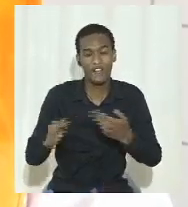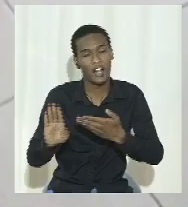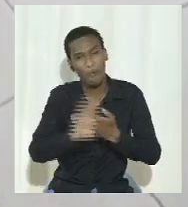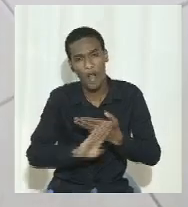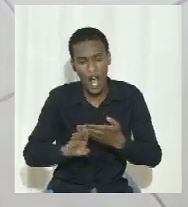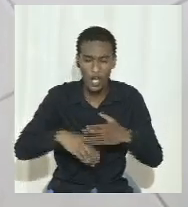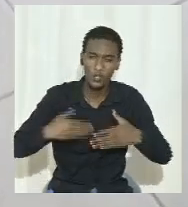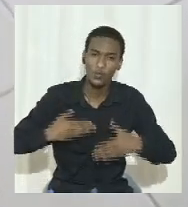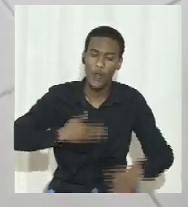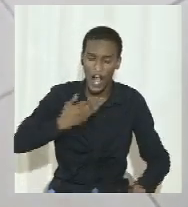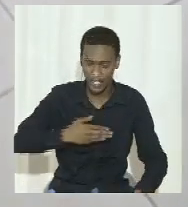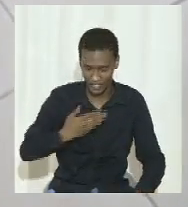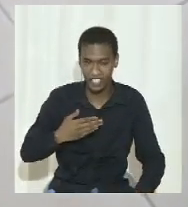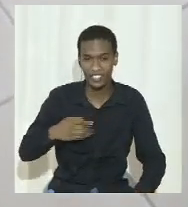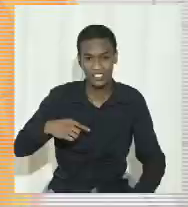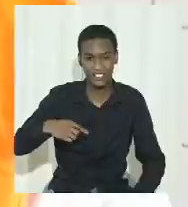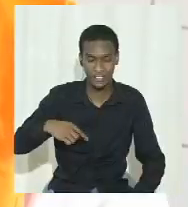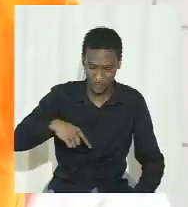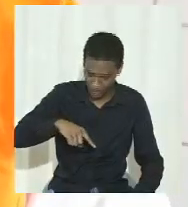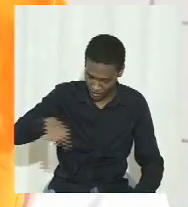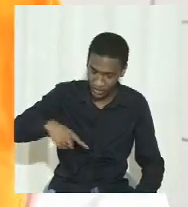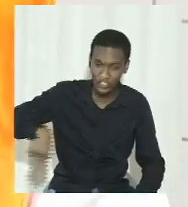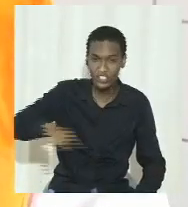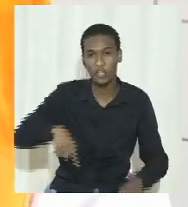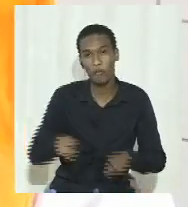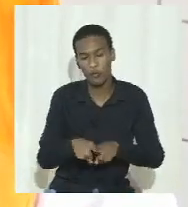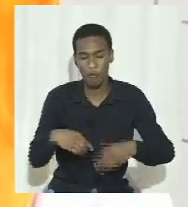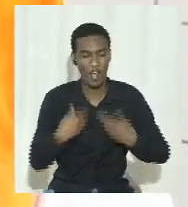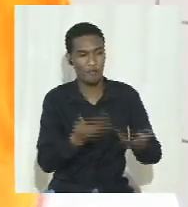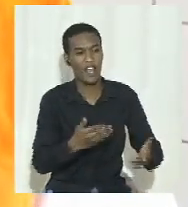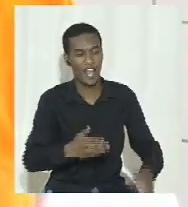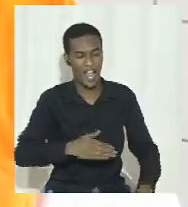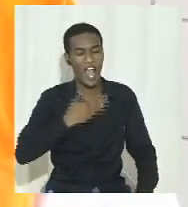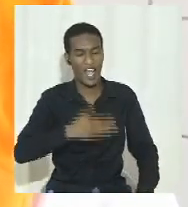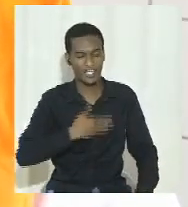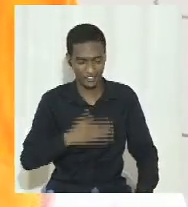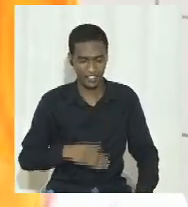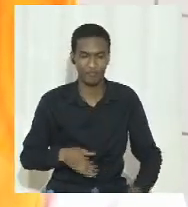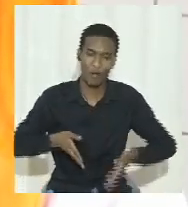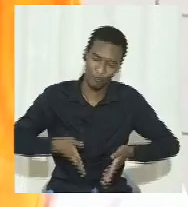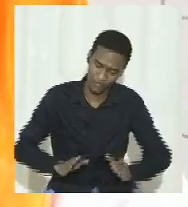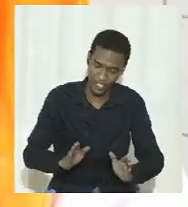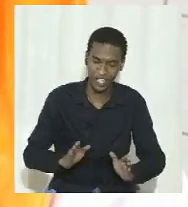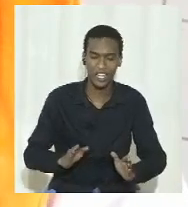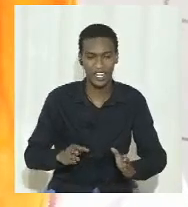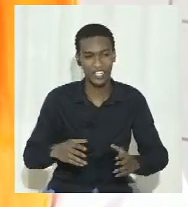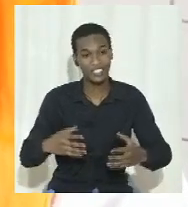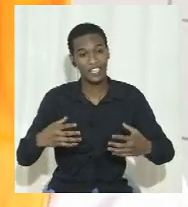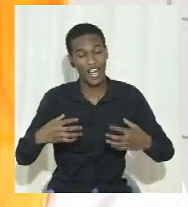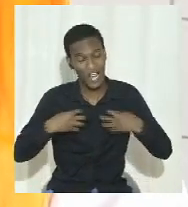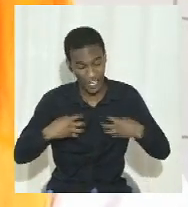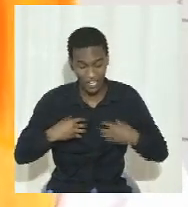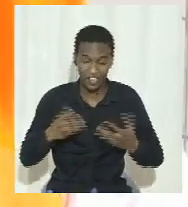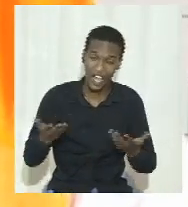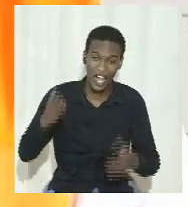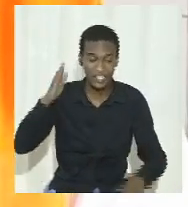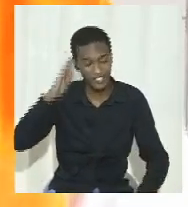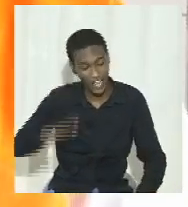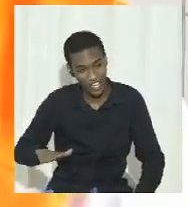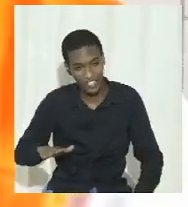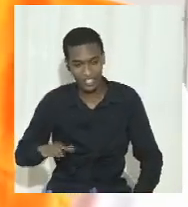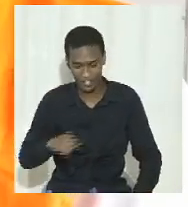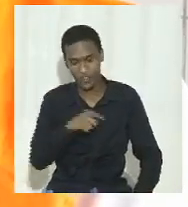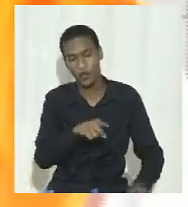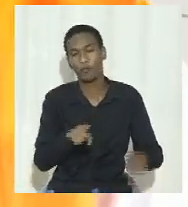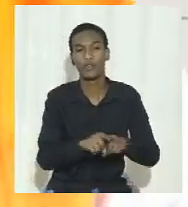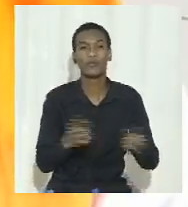antsika koa manome aina ka kolokoloana sy avaozina zany a ny reny sy ny zaza sy fomba raisana an'zareo hiteraka dia misy